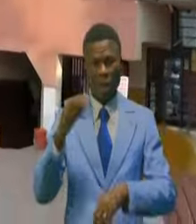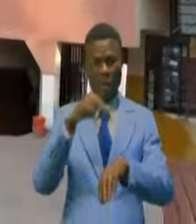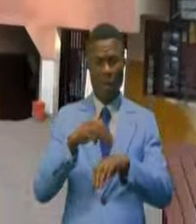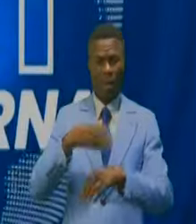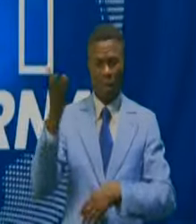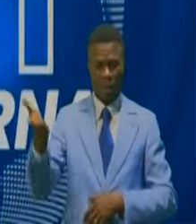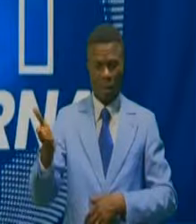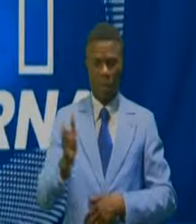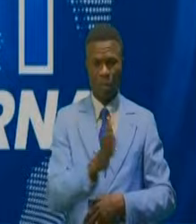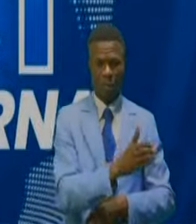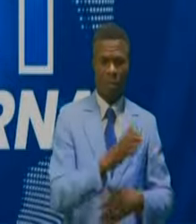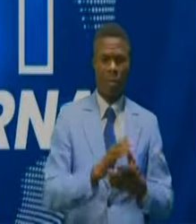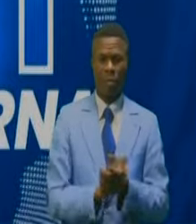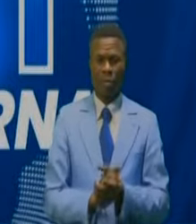Matadi.